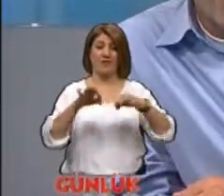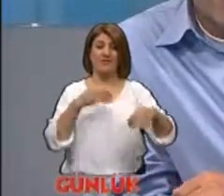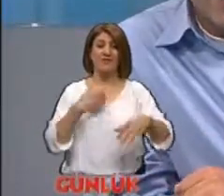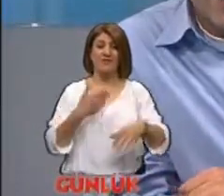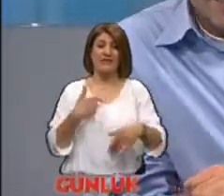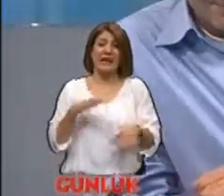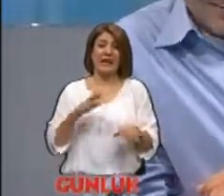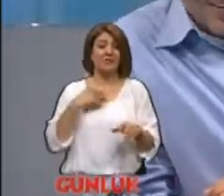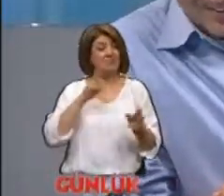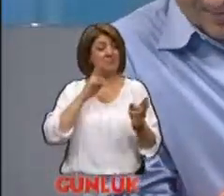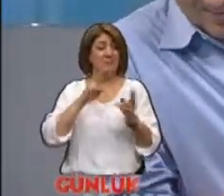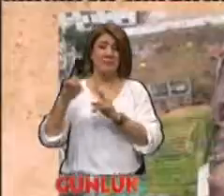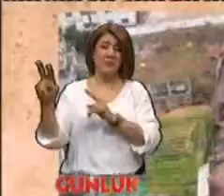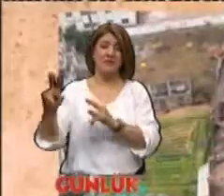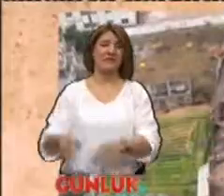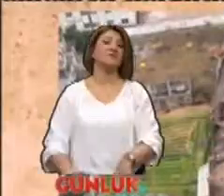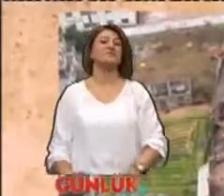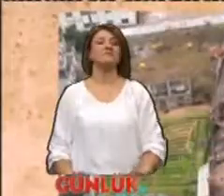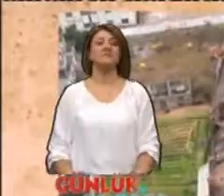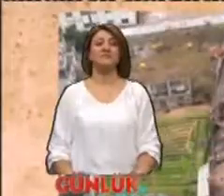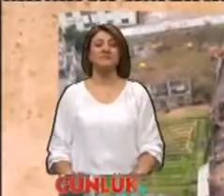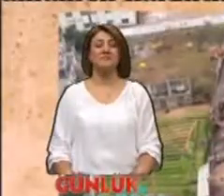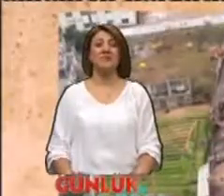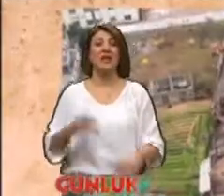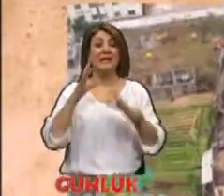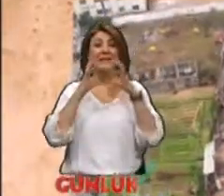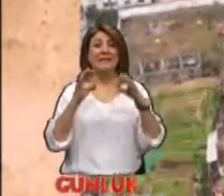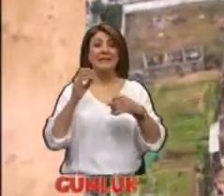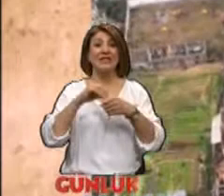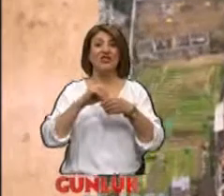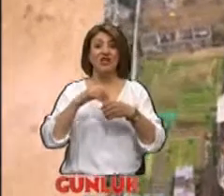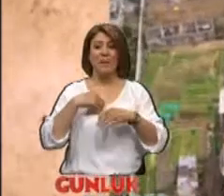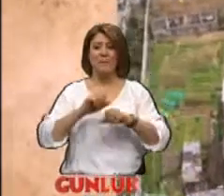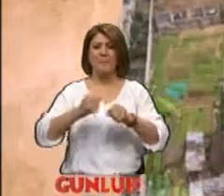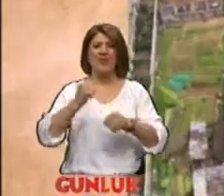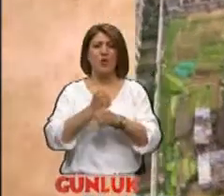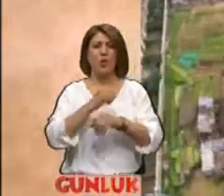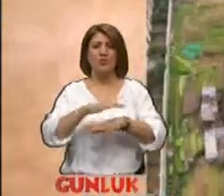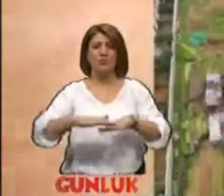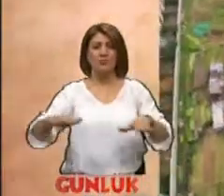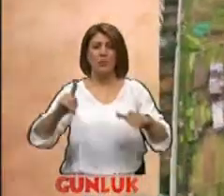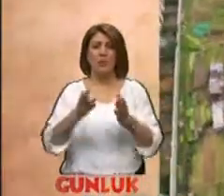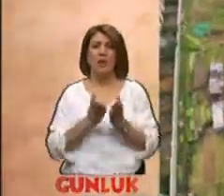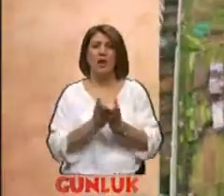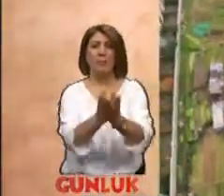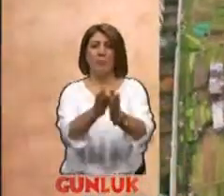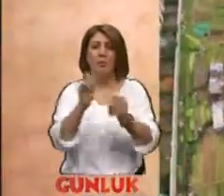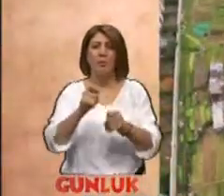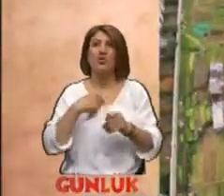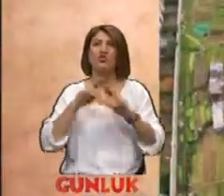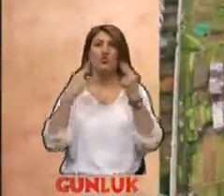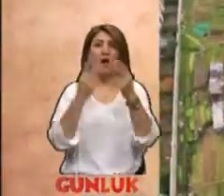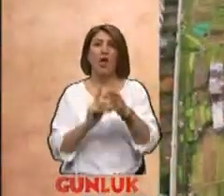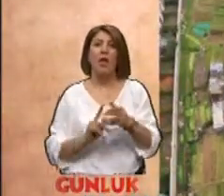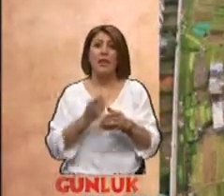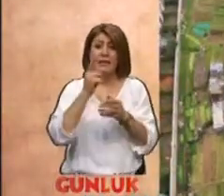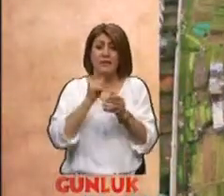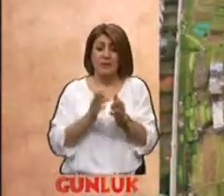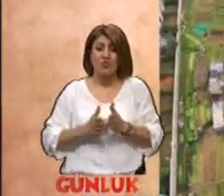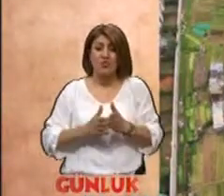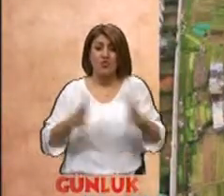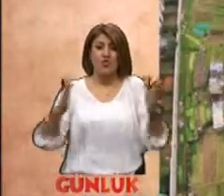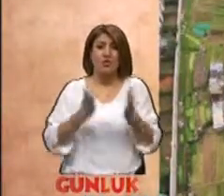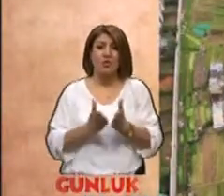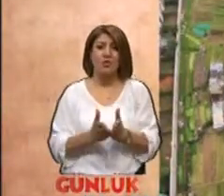Ne yapmışlar? Ne yapmışlar? Hadi. Evet. Çinliler betondan bir gemi yaparak bir ilki denediler. Dünyanın en büyük beton gemisi